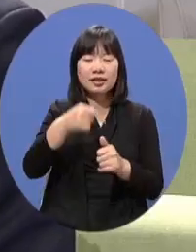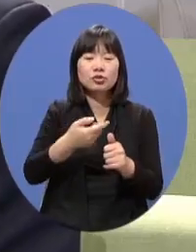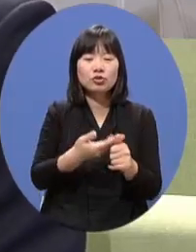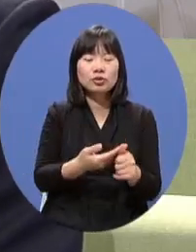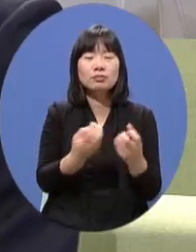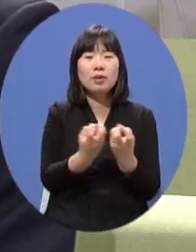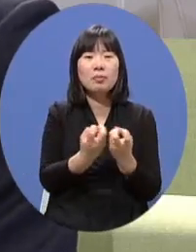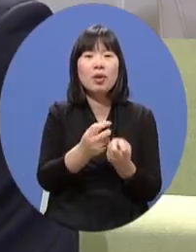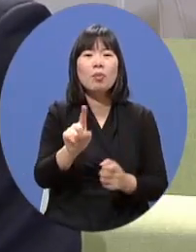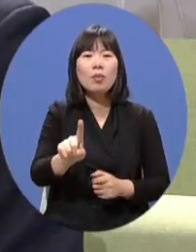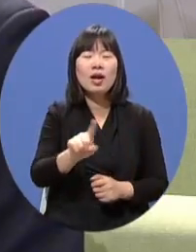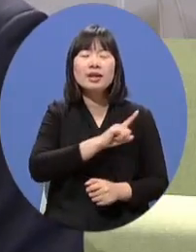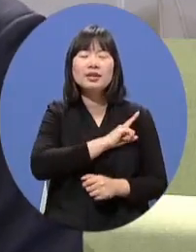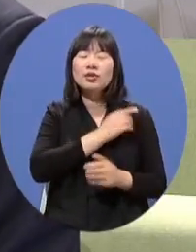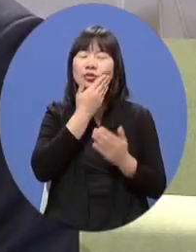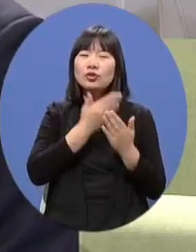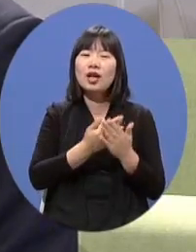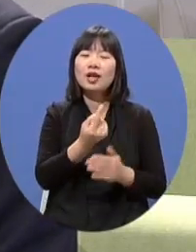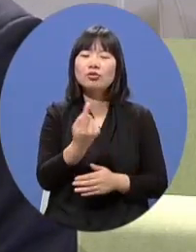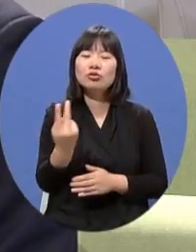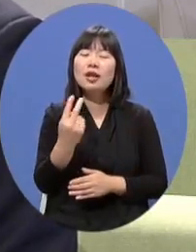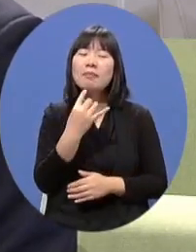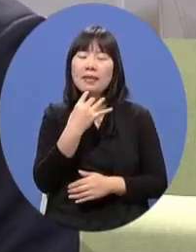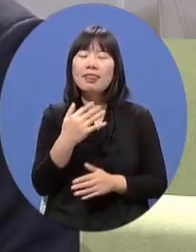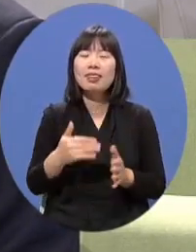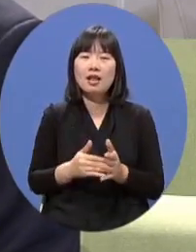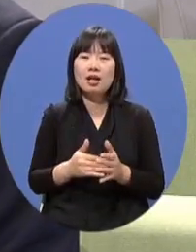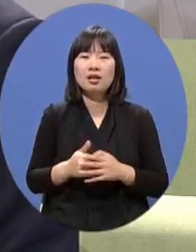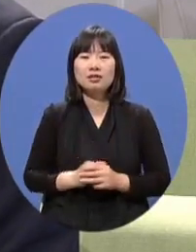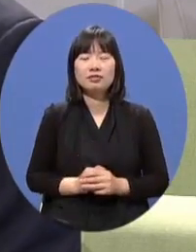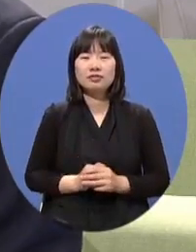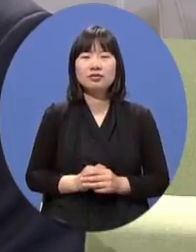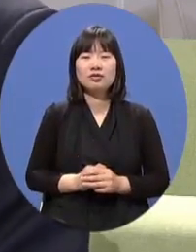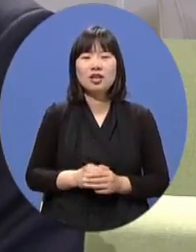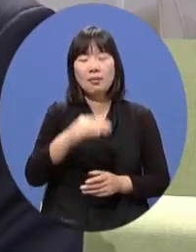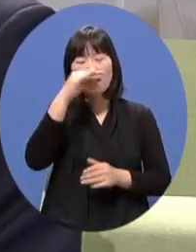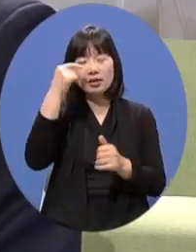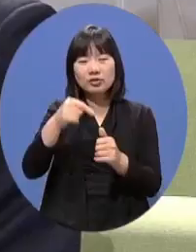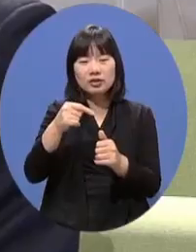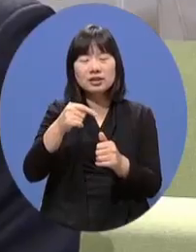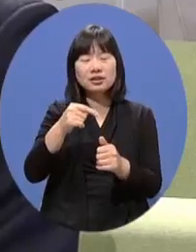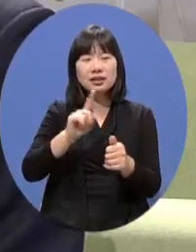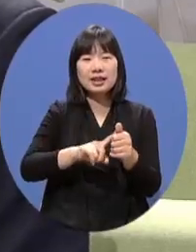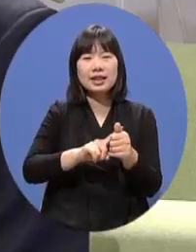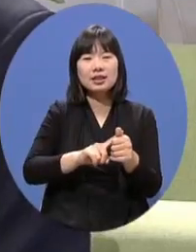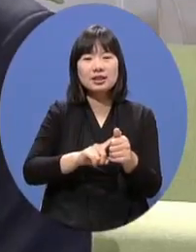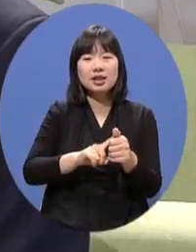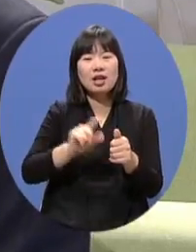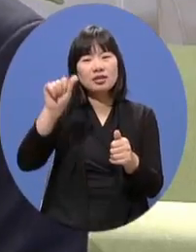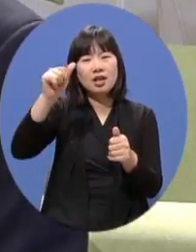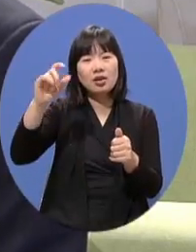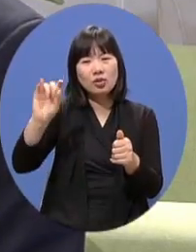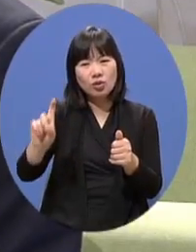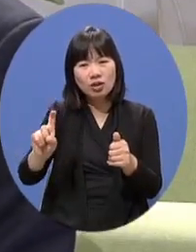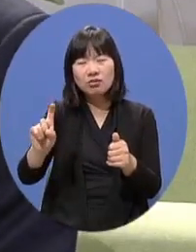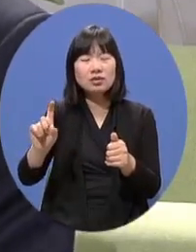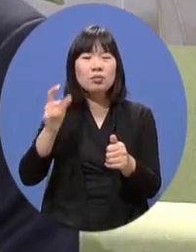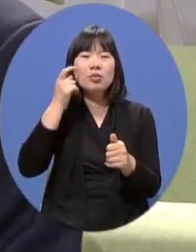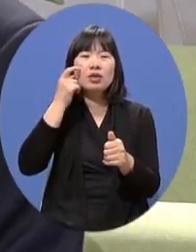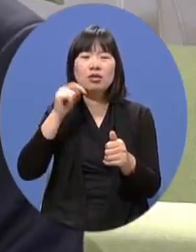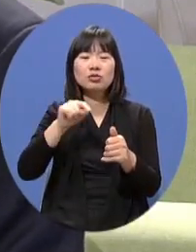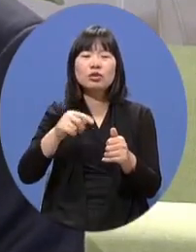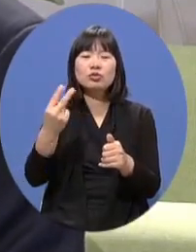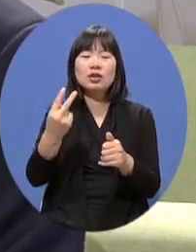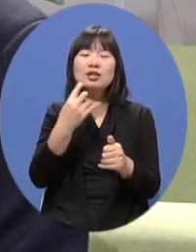방법은 가장 중요한 거 한두 가지만 하는 거예요. 훈육의 대상을. 여러 가지 행동 중에 다섯 가지, 열 가지 할 수가 없고요. 그중에서 두